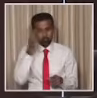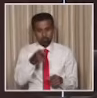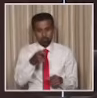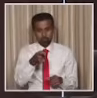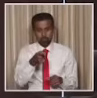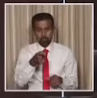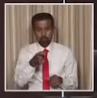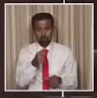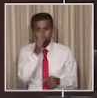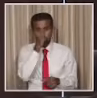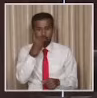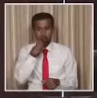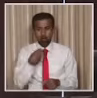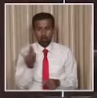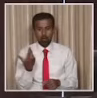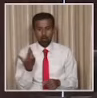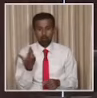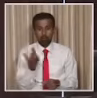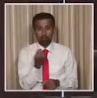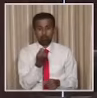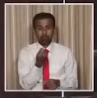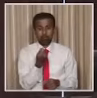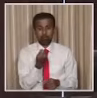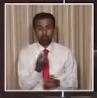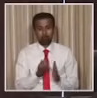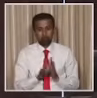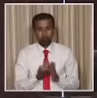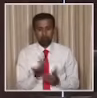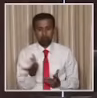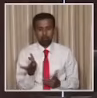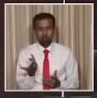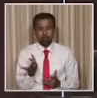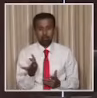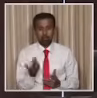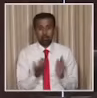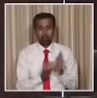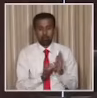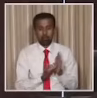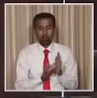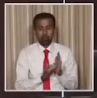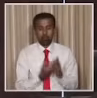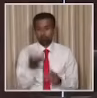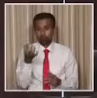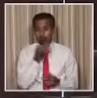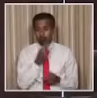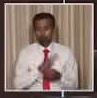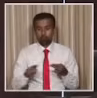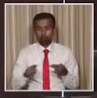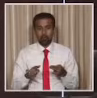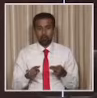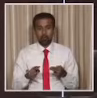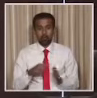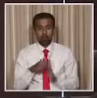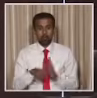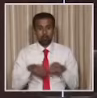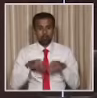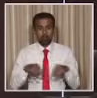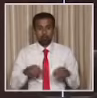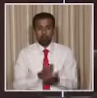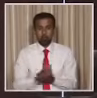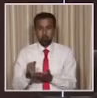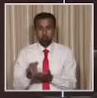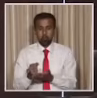Enisa ekekagen horakalat naha. Ekekage salli gawa dekata nemennet naha. Eka matak thiyan rohana bandaralata e chodana karanna innawa. Me rate kushikarmaanta vinasha